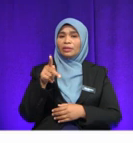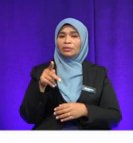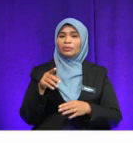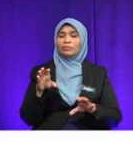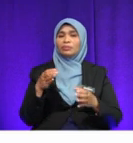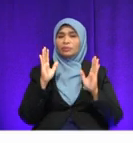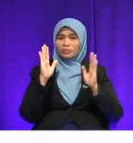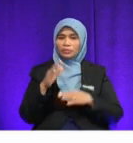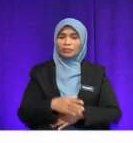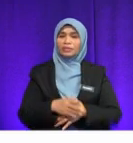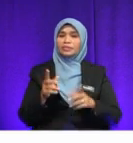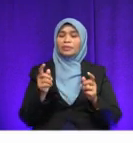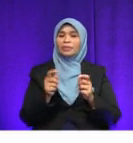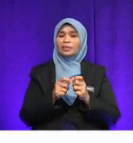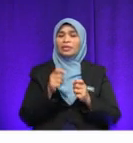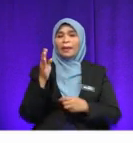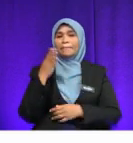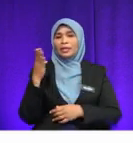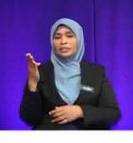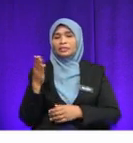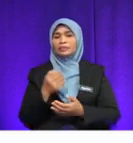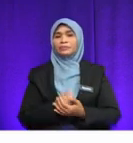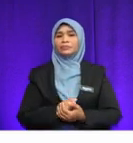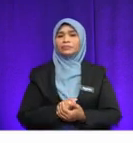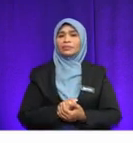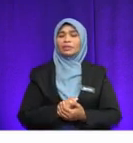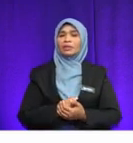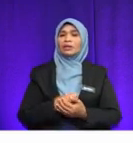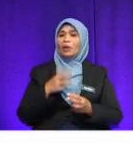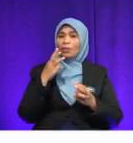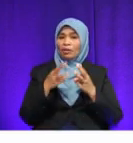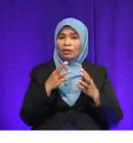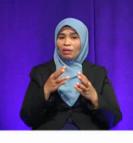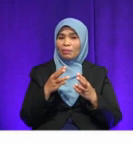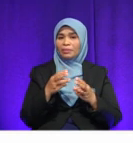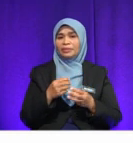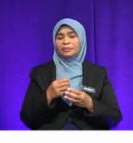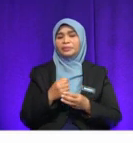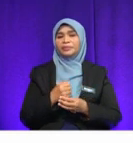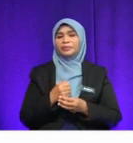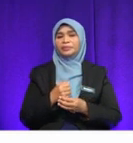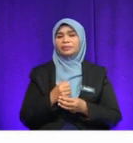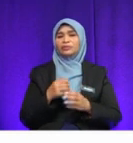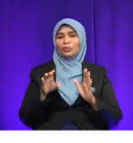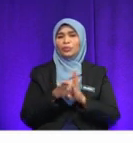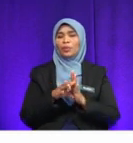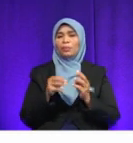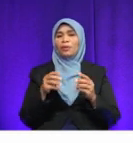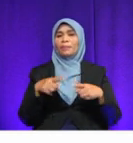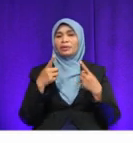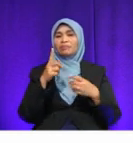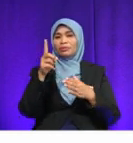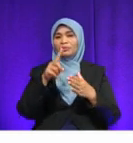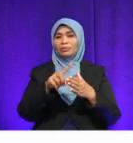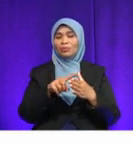salat seperti biasa bila sampai ke destinasi tersebut walau bagaimanapun ini enak gila mualaf Dia tidak pergi